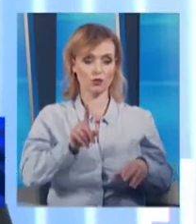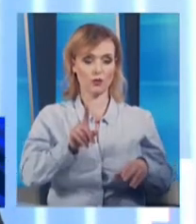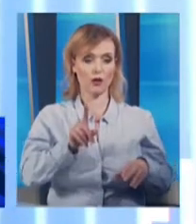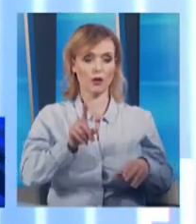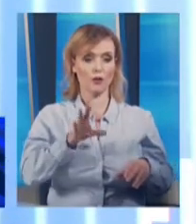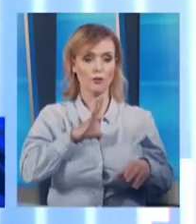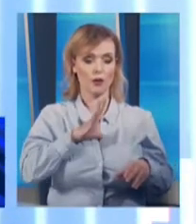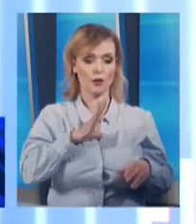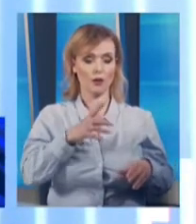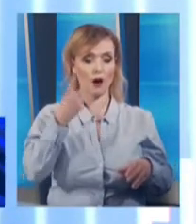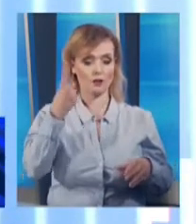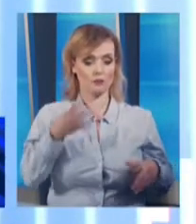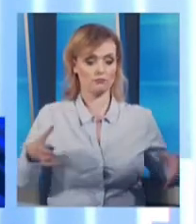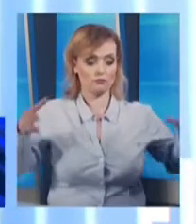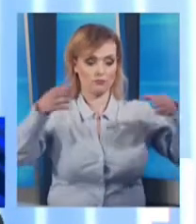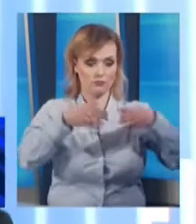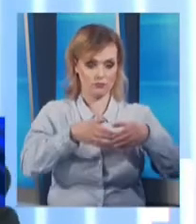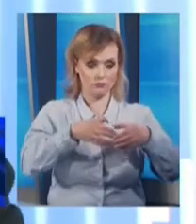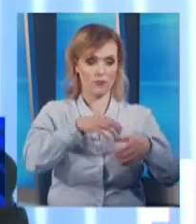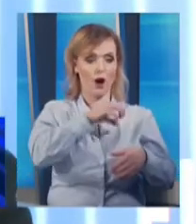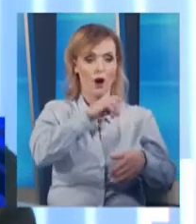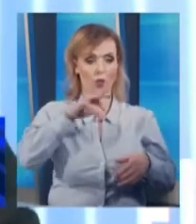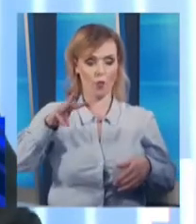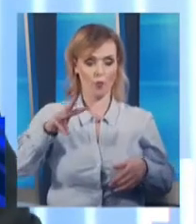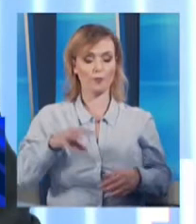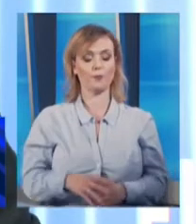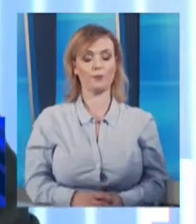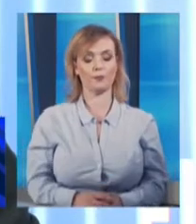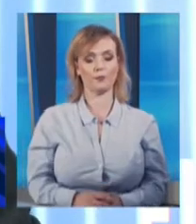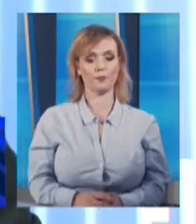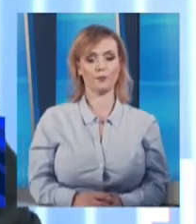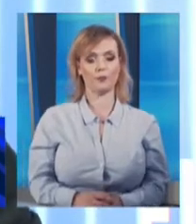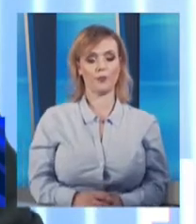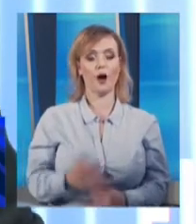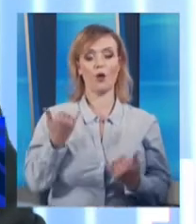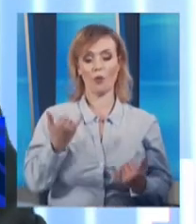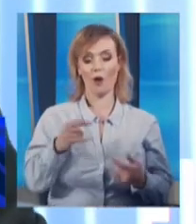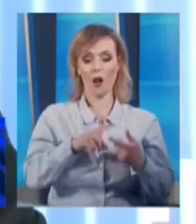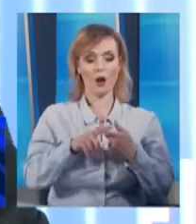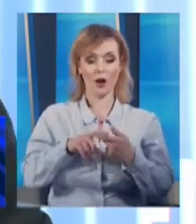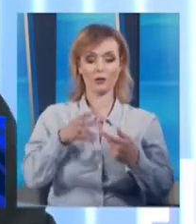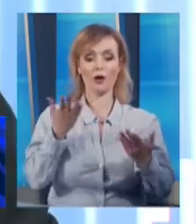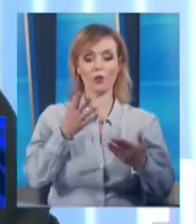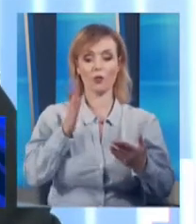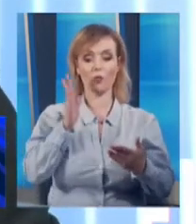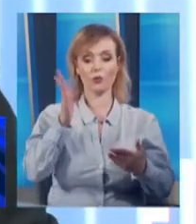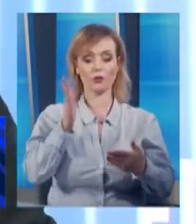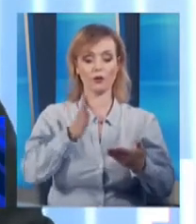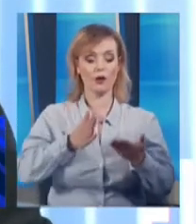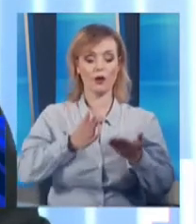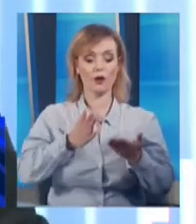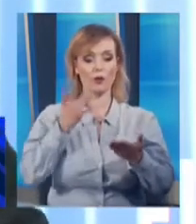mulți, chiar și candidați. Acum, legat de cum văd eu politica externă a Republicii Moldova, prin